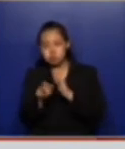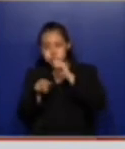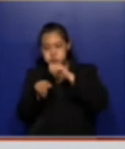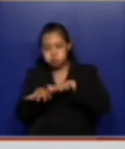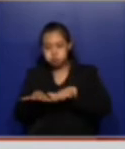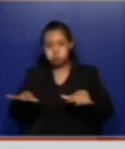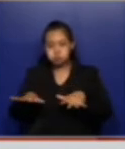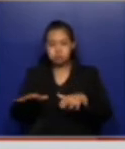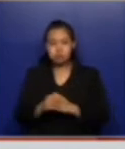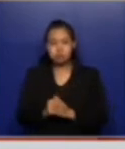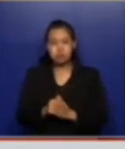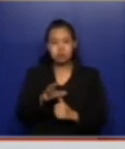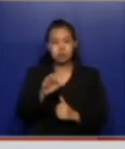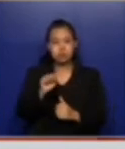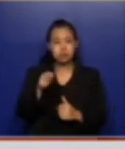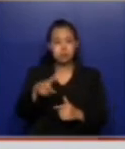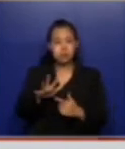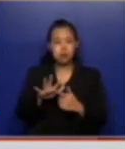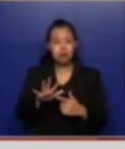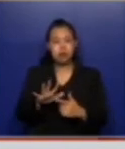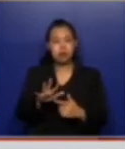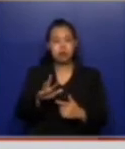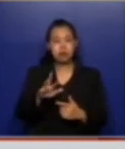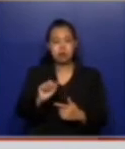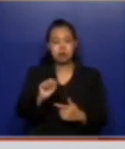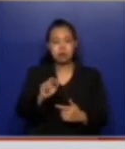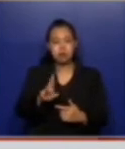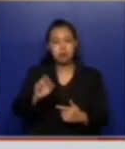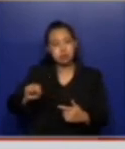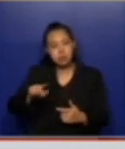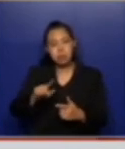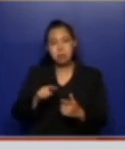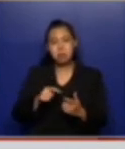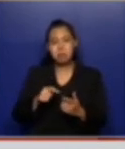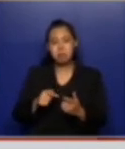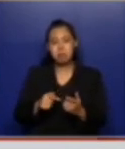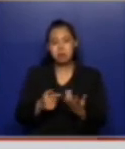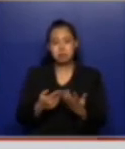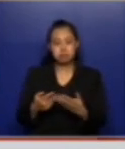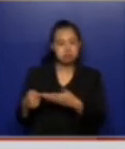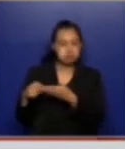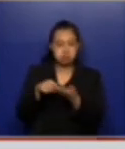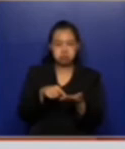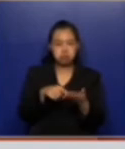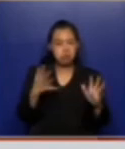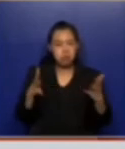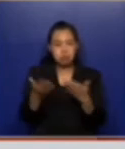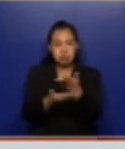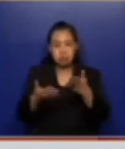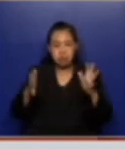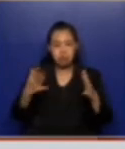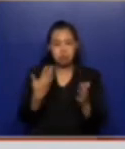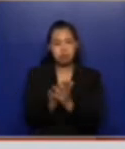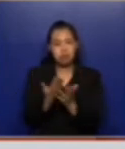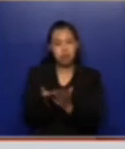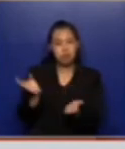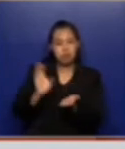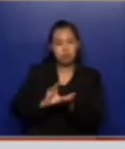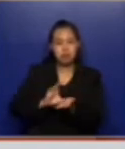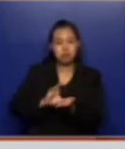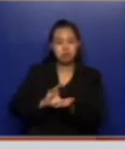โดยไม่ผ่านสภาครับไปแก้เงื่อนไขในการเพิ่มงบฉุกเ